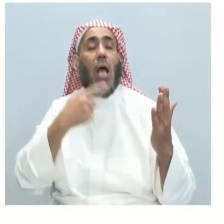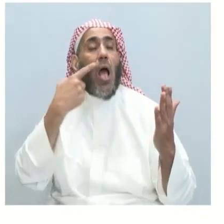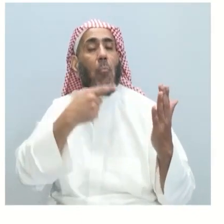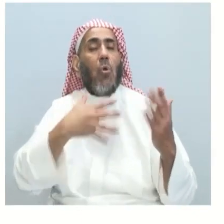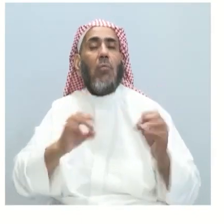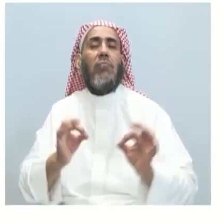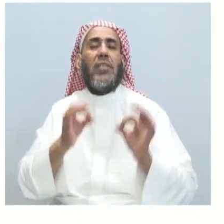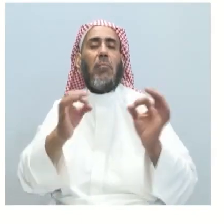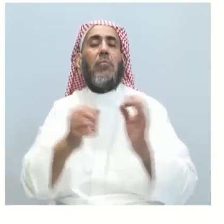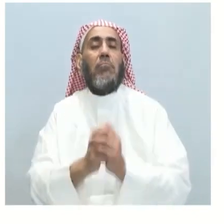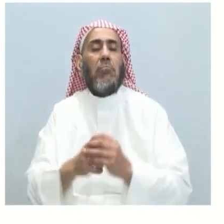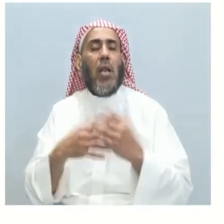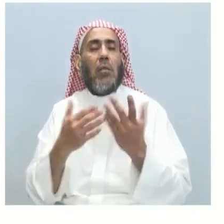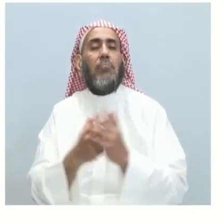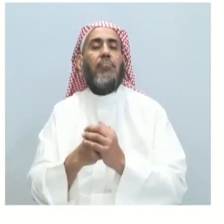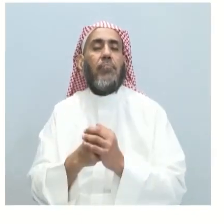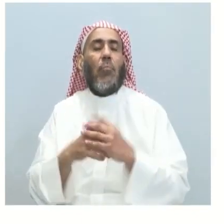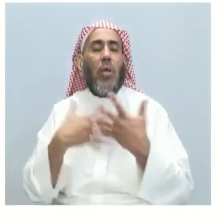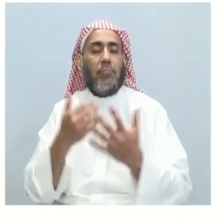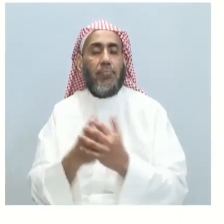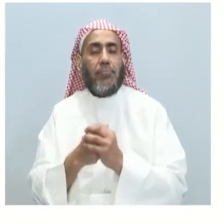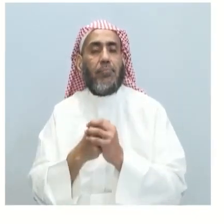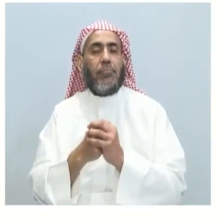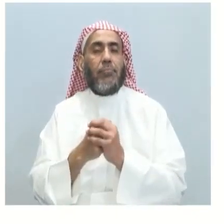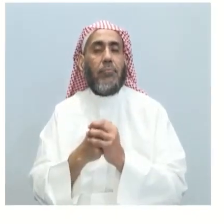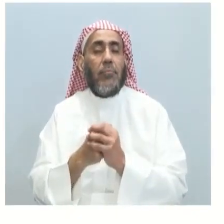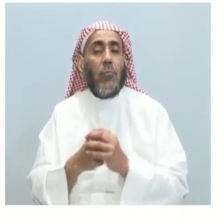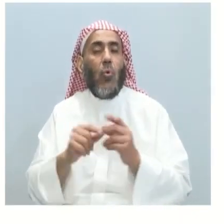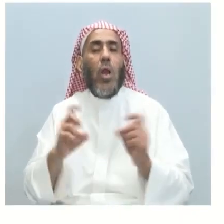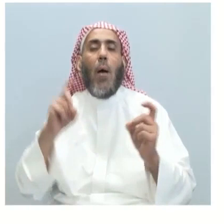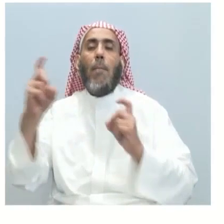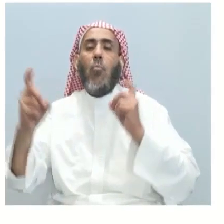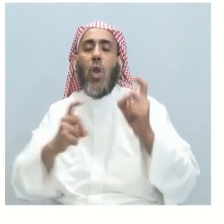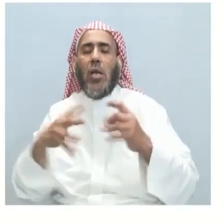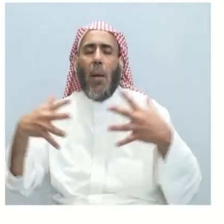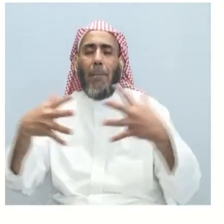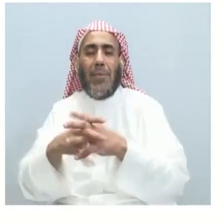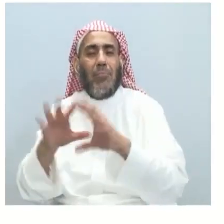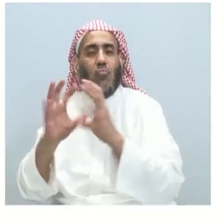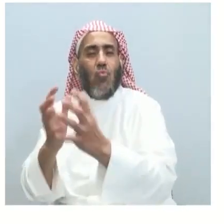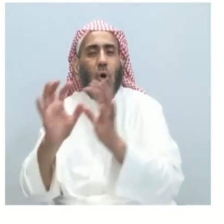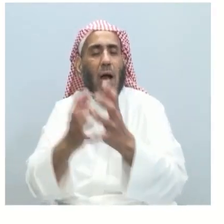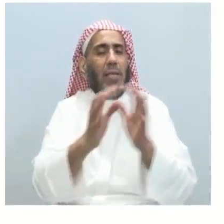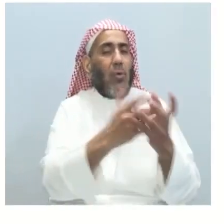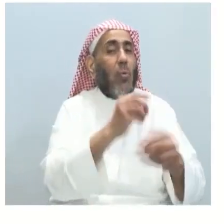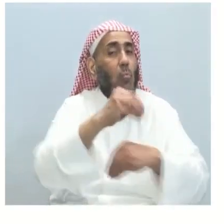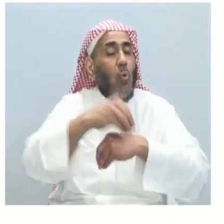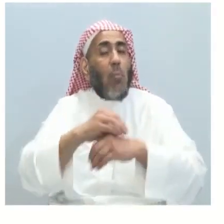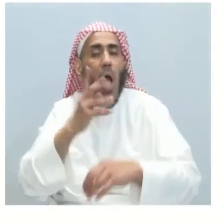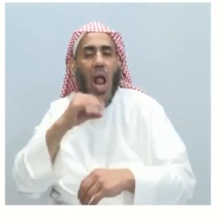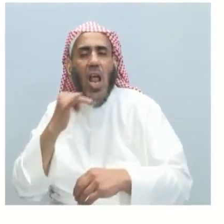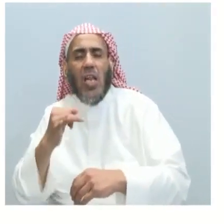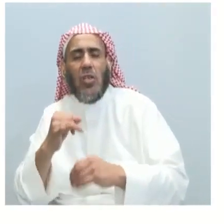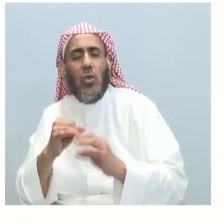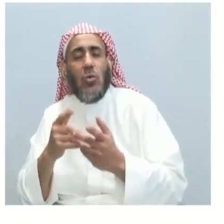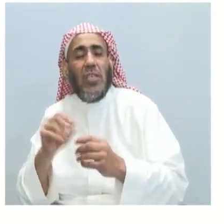الطبيعه تامل في الطبيعه حديث عن الطبيعه وما الى ذلك هنا مناقشه مجموعات تعاونيه تتناقش كل مجموعه حول هل يلزم